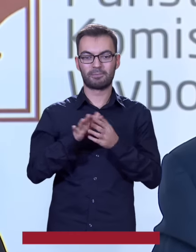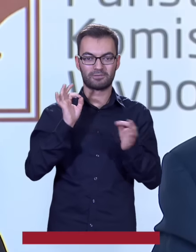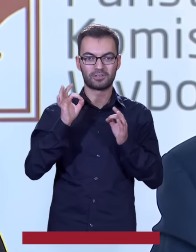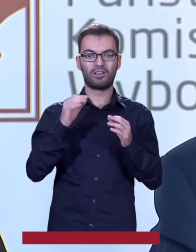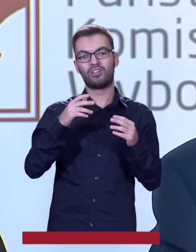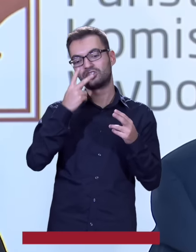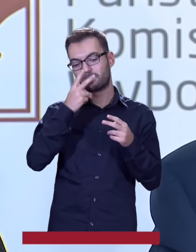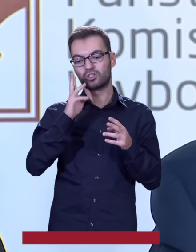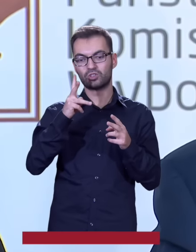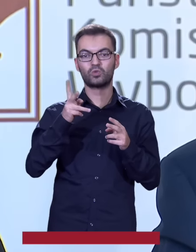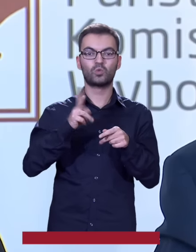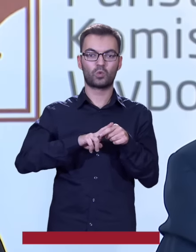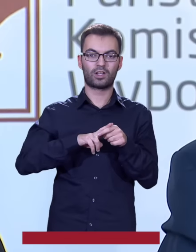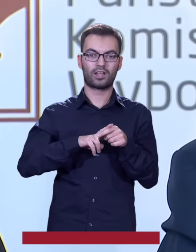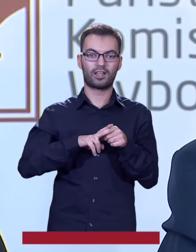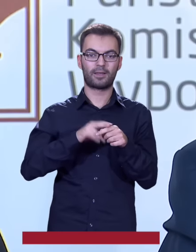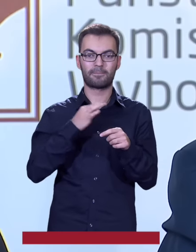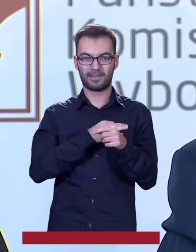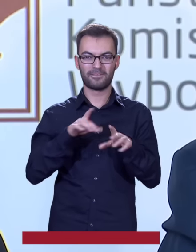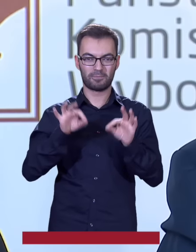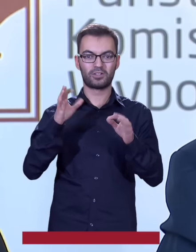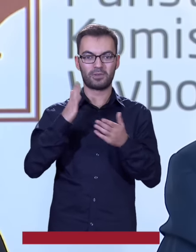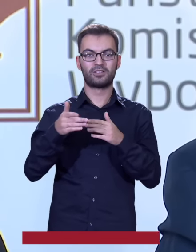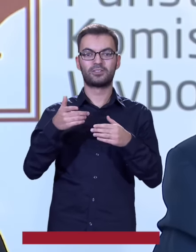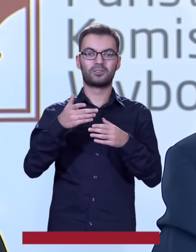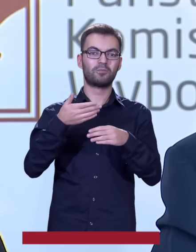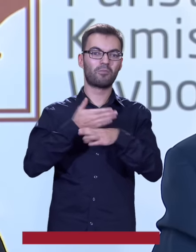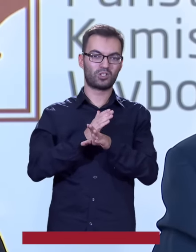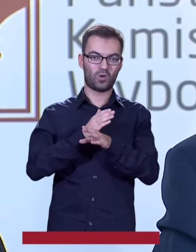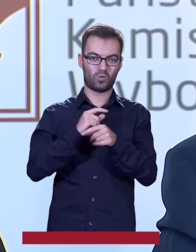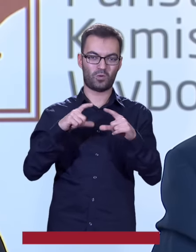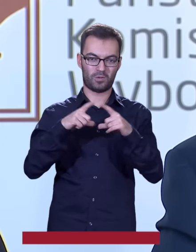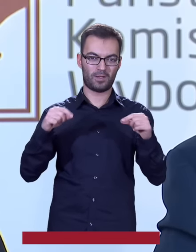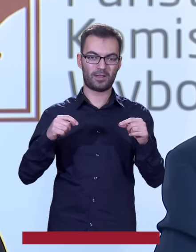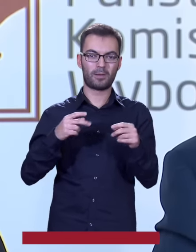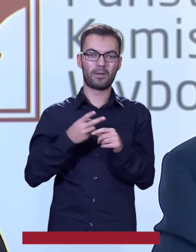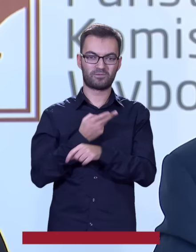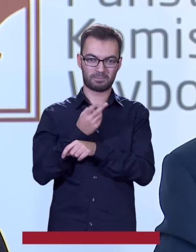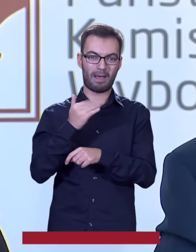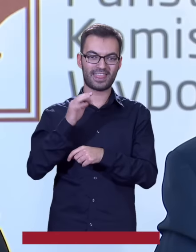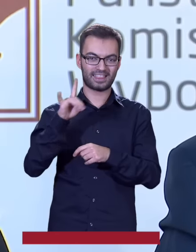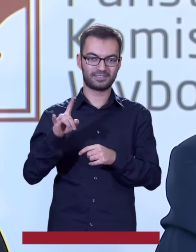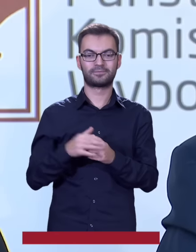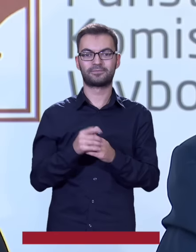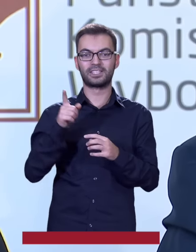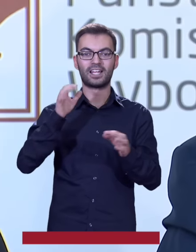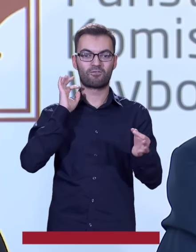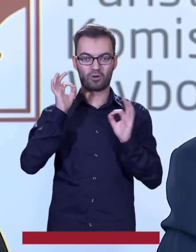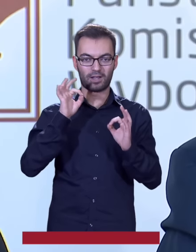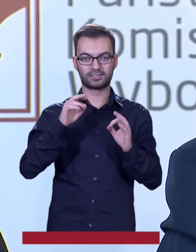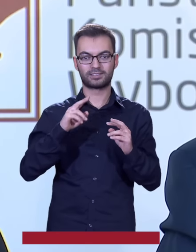ustalenie, które komitety wyborcze będą uczestniczyć w podziale mandatów, te dane są przekazywane